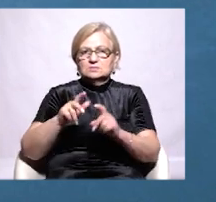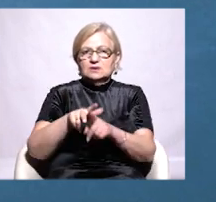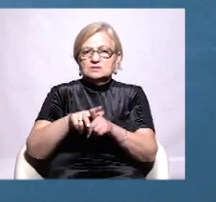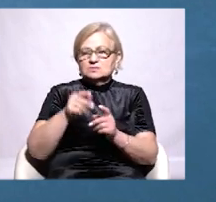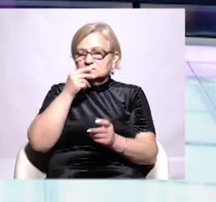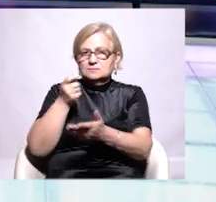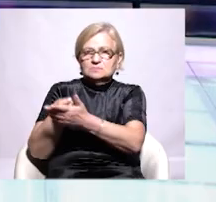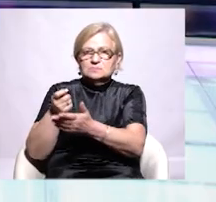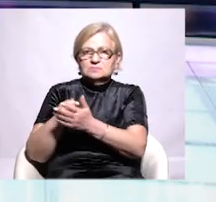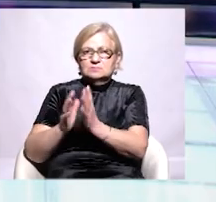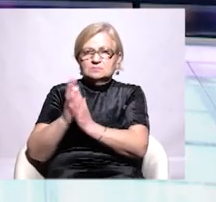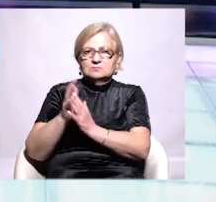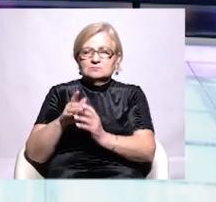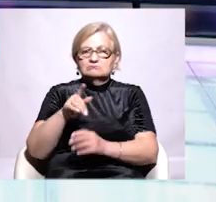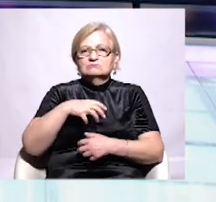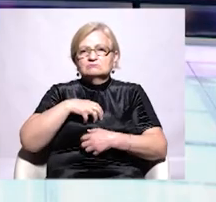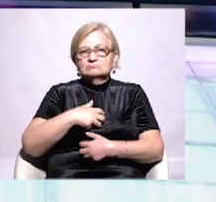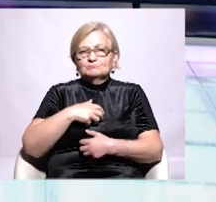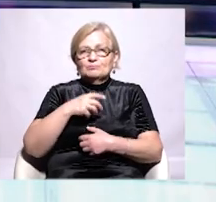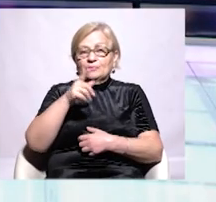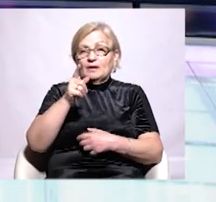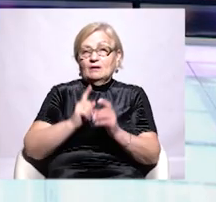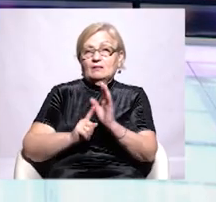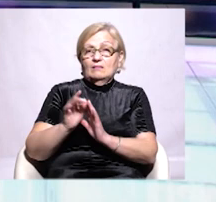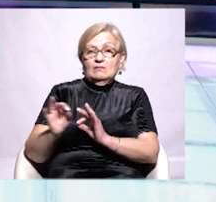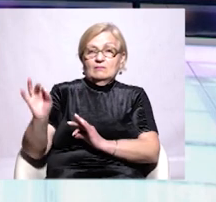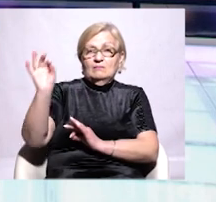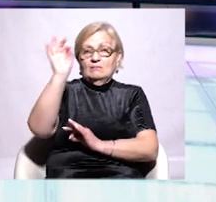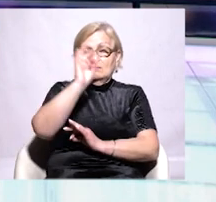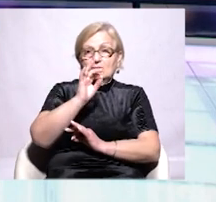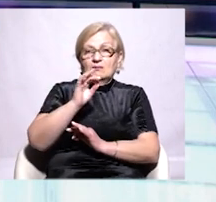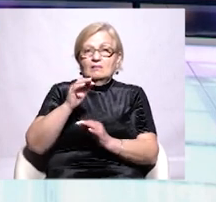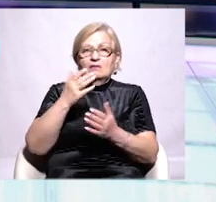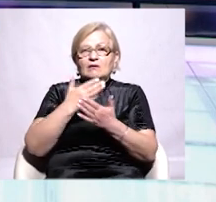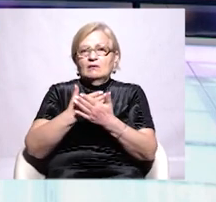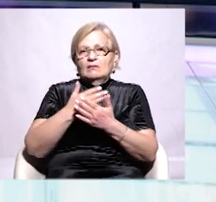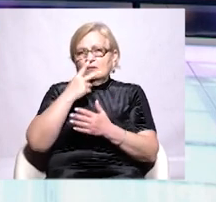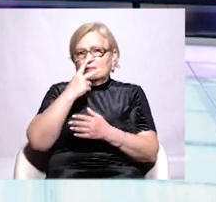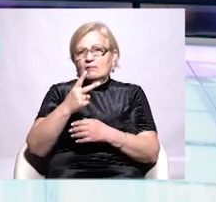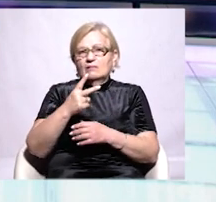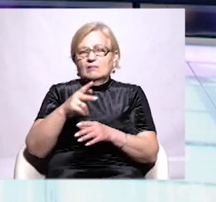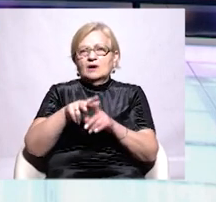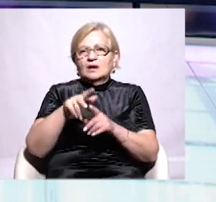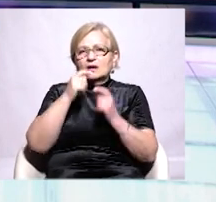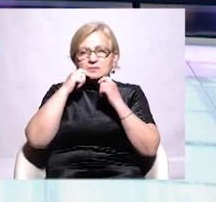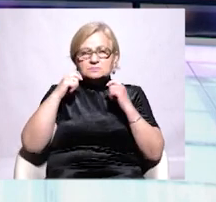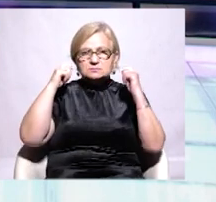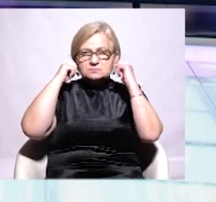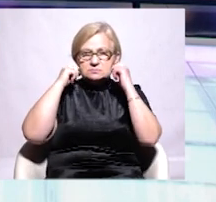დაუყარეს ჩალა, აღმოხდა მწუხრის ვარსკვლავი, მკვდარი მზის მაჩანჩალა, ულახთა